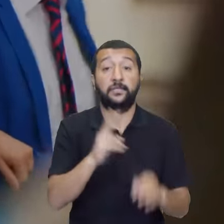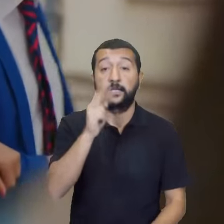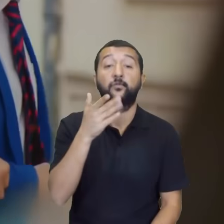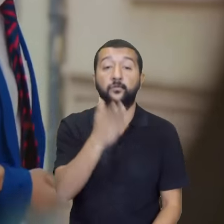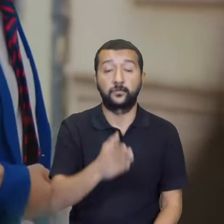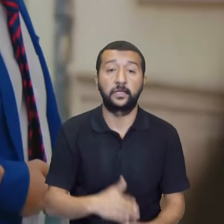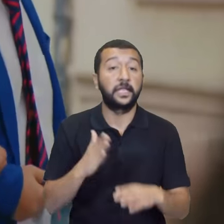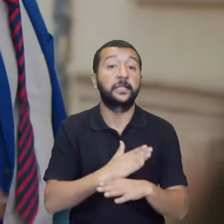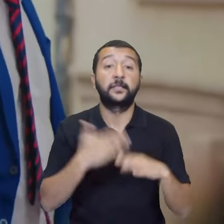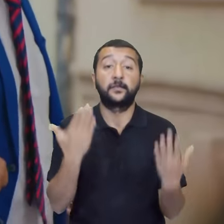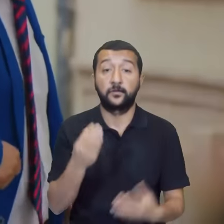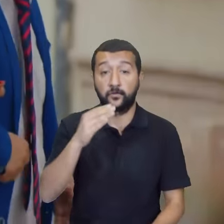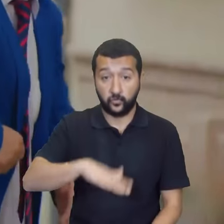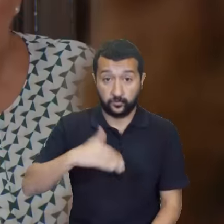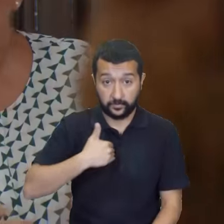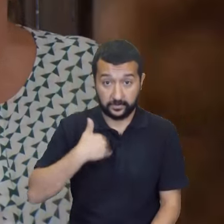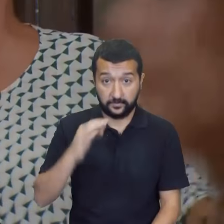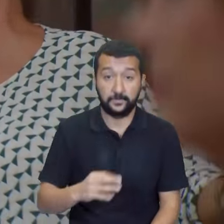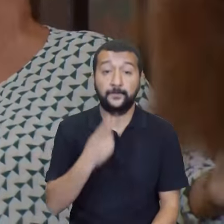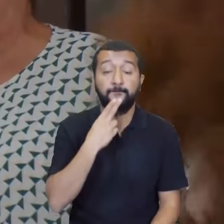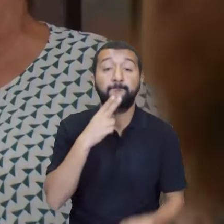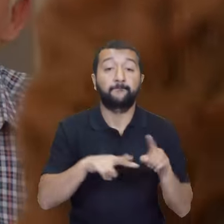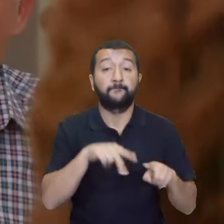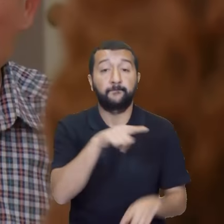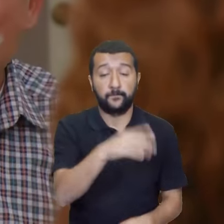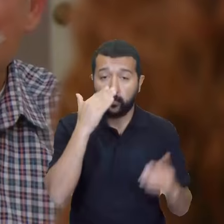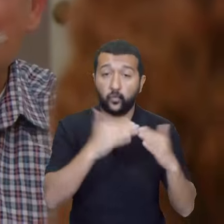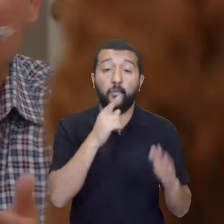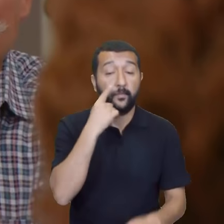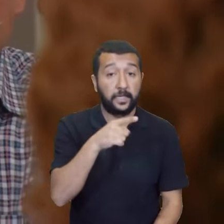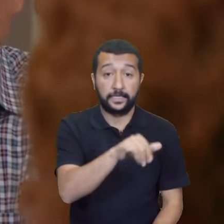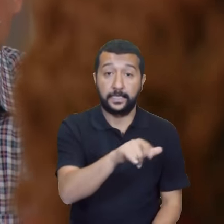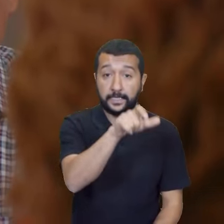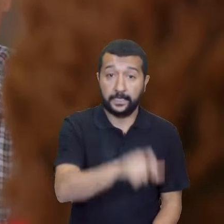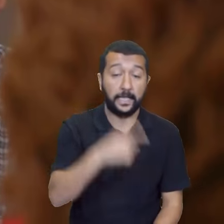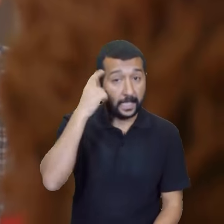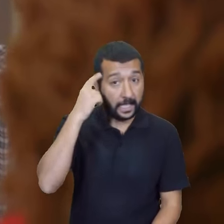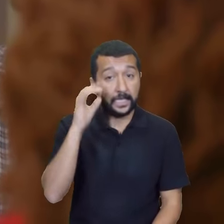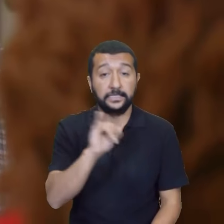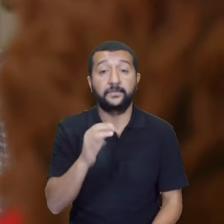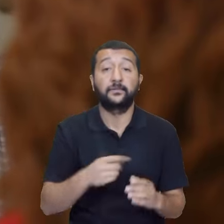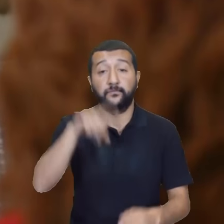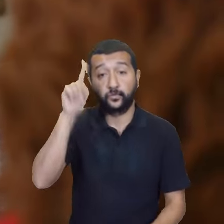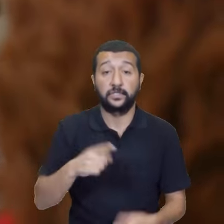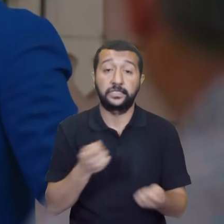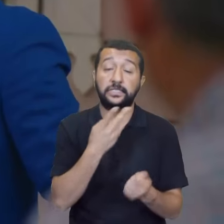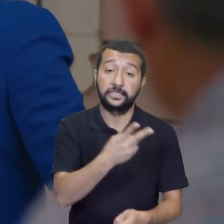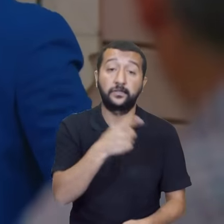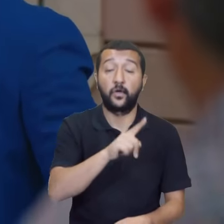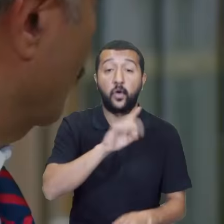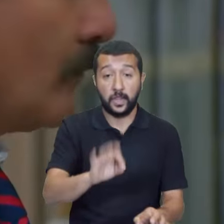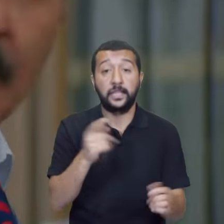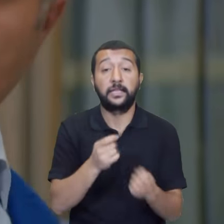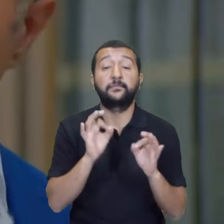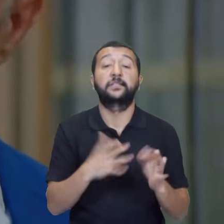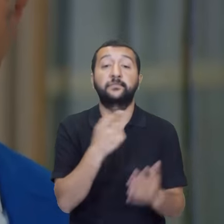be, iki gün. Niye? Çocuklar biz. Kızım Ayşen, uyma şuna bak. Yanındakinin aklı tasarrufludur. Günde iki kere çalışır, onda da